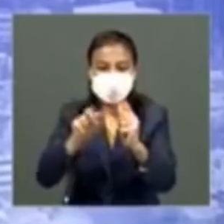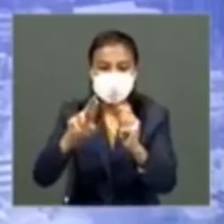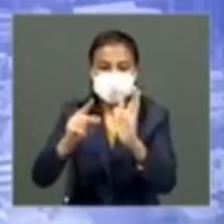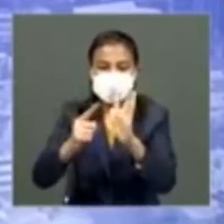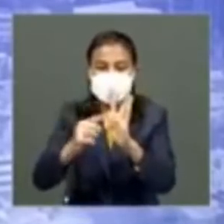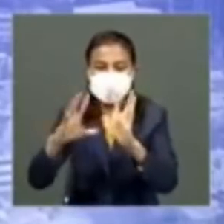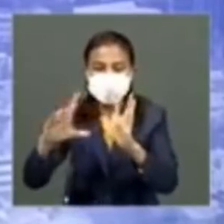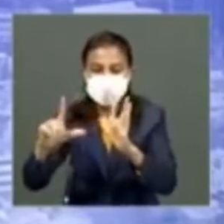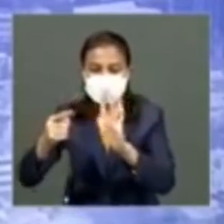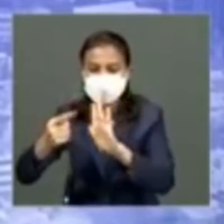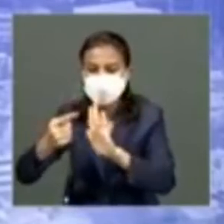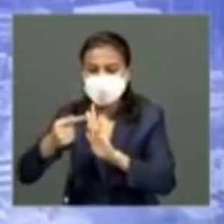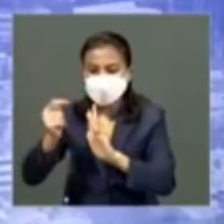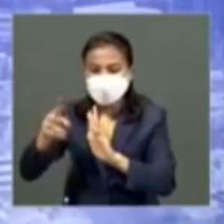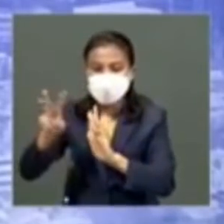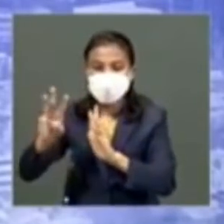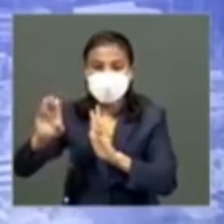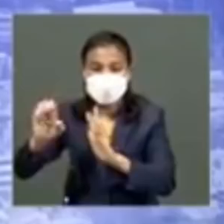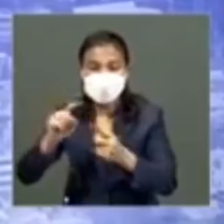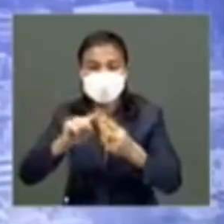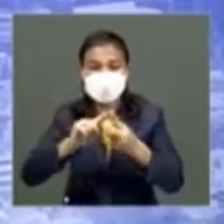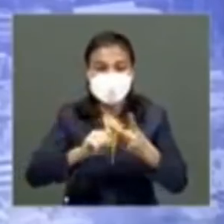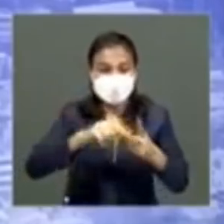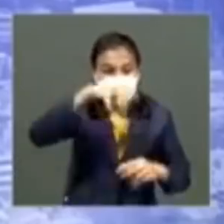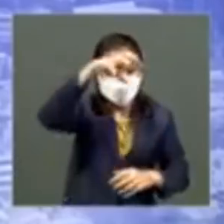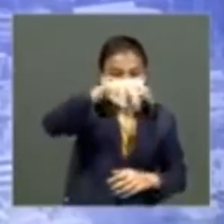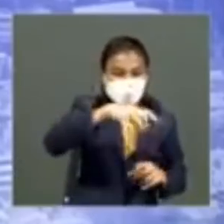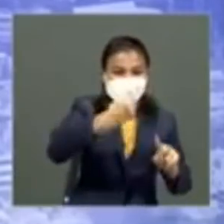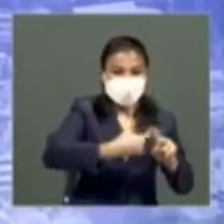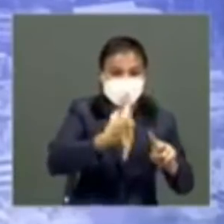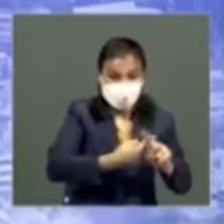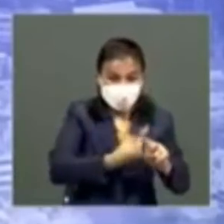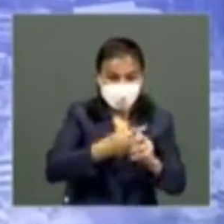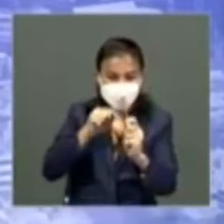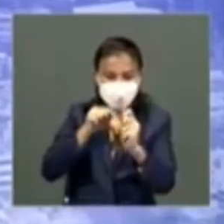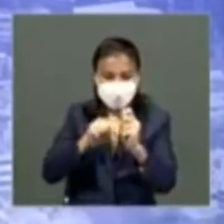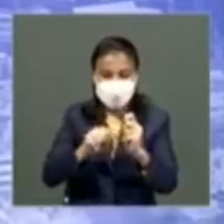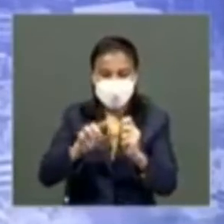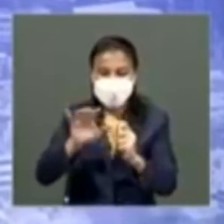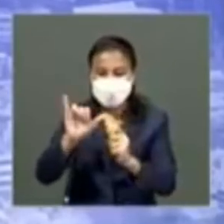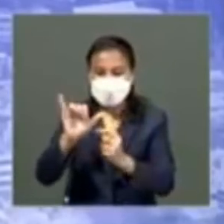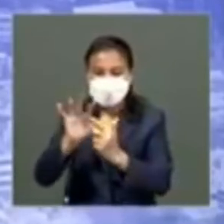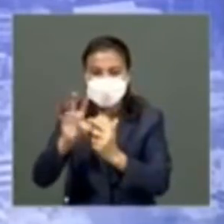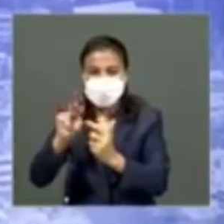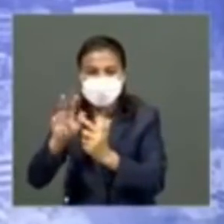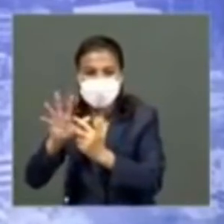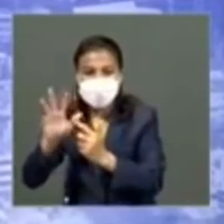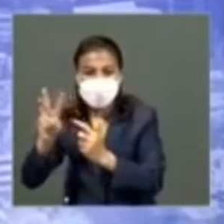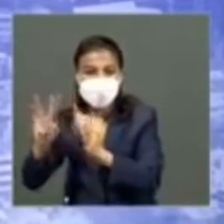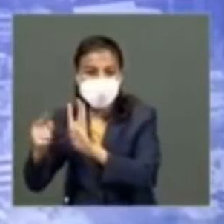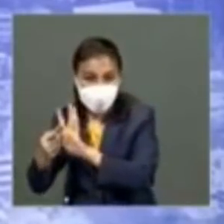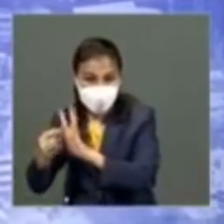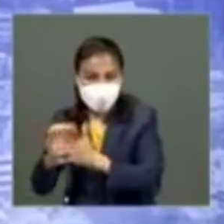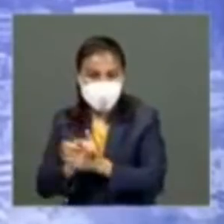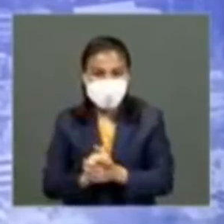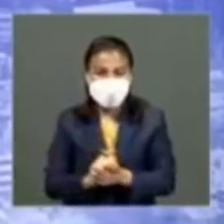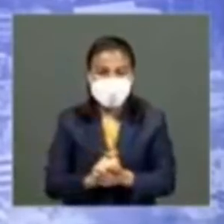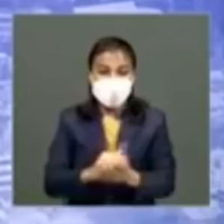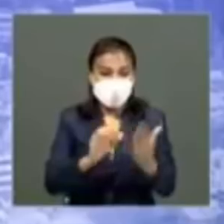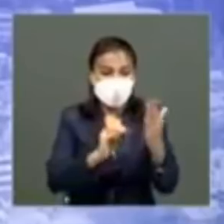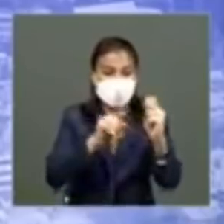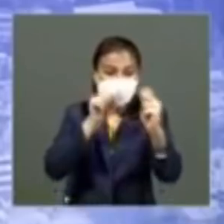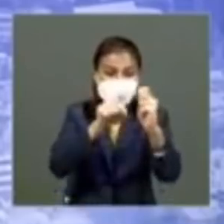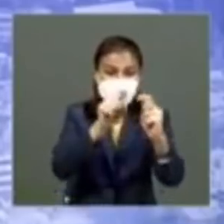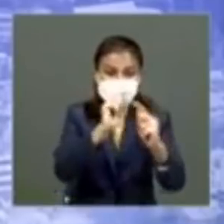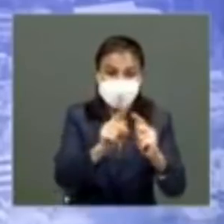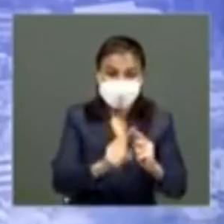อาคารสำนักงานให้เช่าอ.เขตยานนาวากทมรายงานจำนวนของเขตนะคะจาก 50เขต